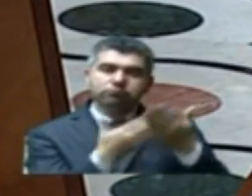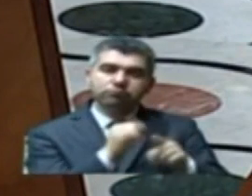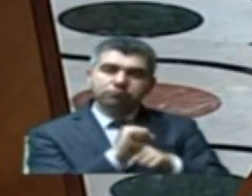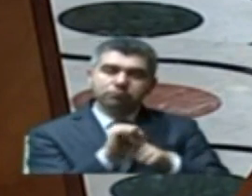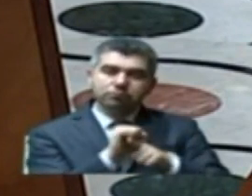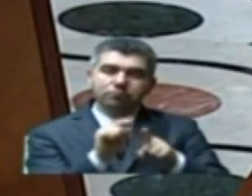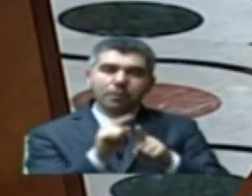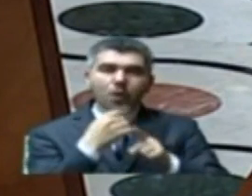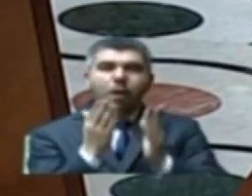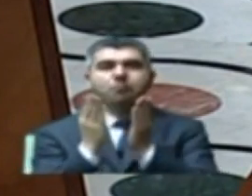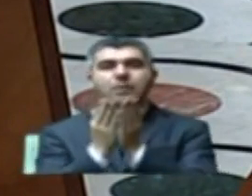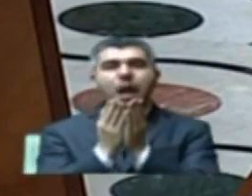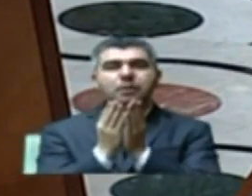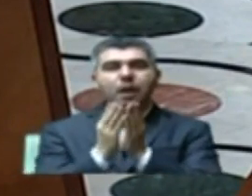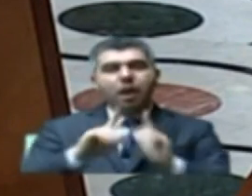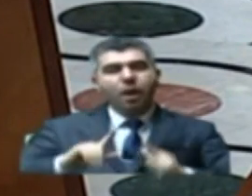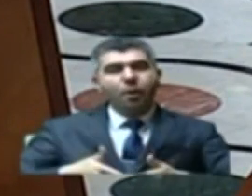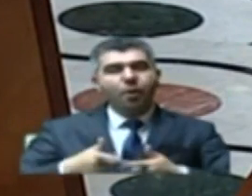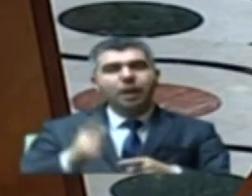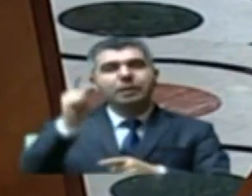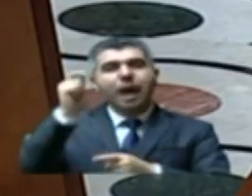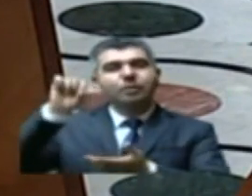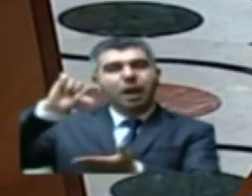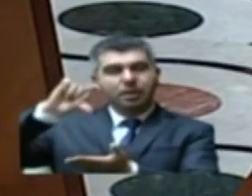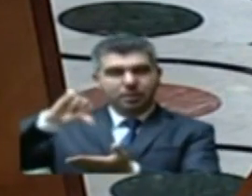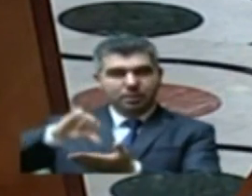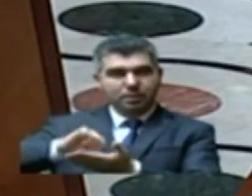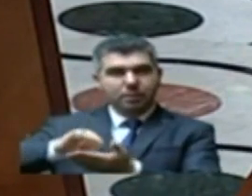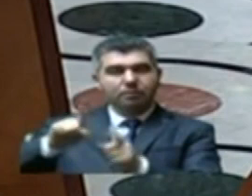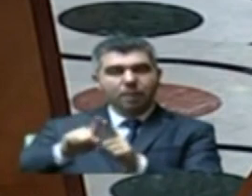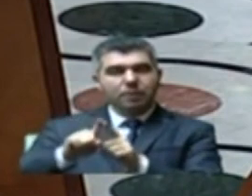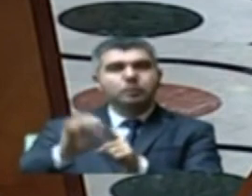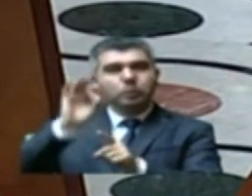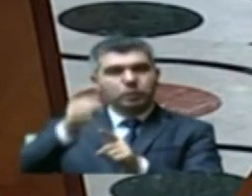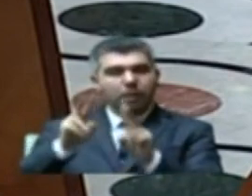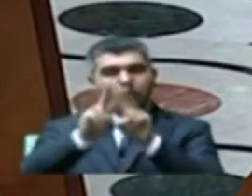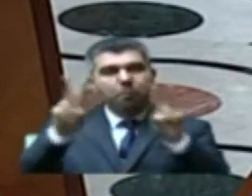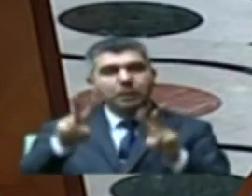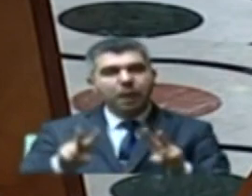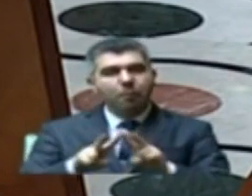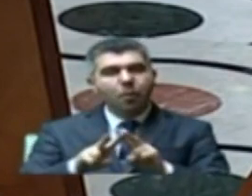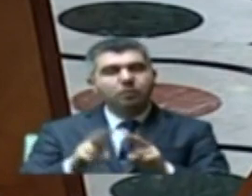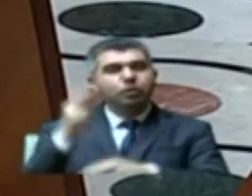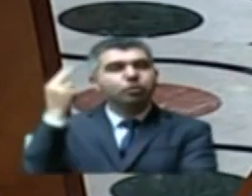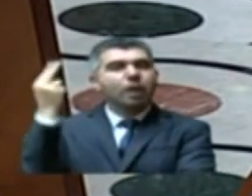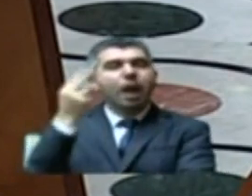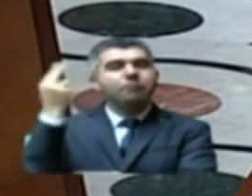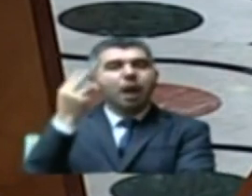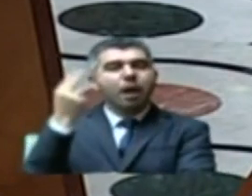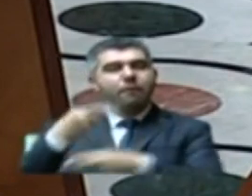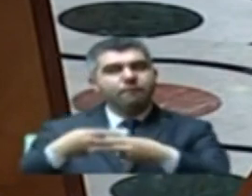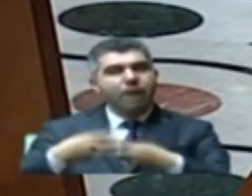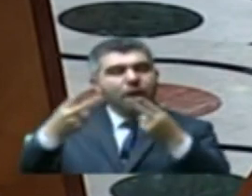الوطني للعمل الاجتماعي في طنجة التابع للوزارة دخل المنظومة LMD وأصبح مؤسسة ديال التعليم عالي، وبالتالي غادي يخرجنا